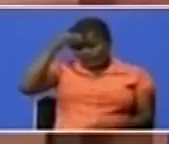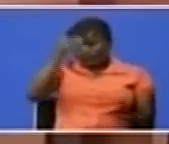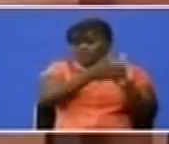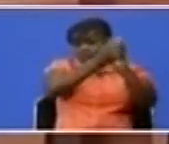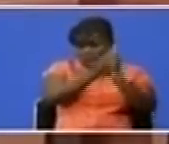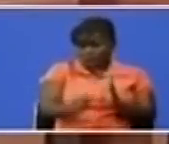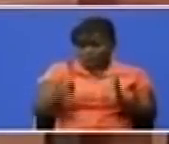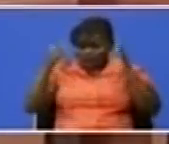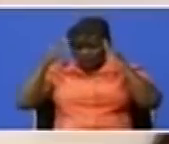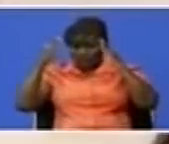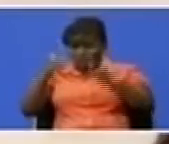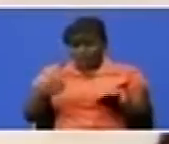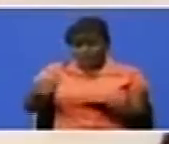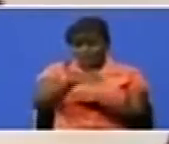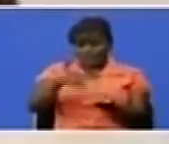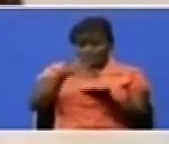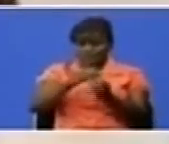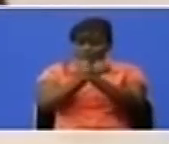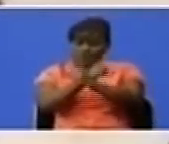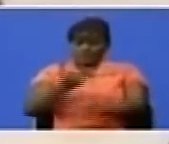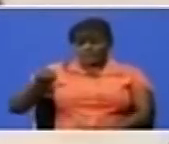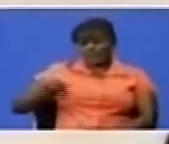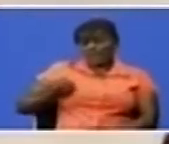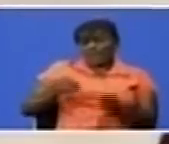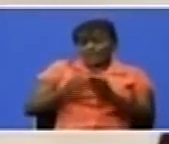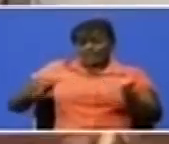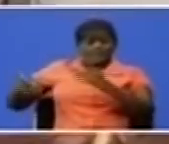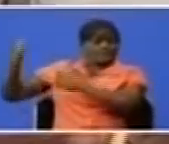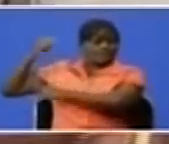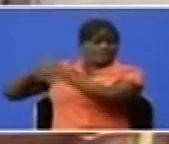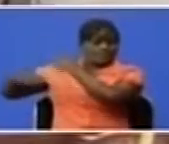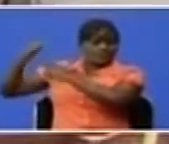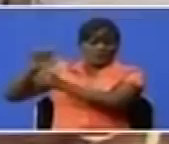taaluma tunaangazia vituo vya kuwalinda wasichana dhidi ya tamaduni potovu.